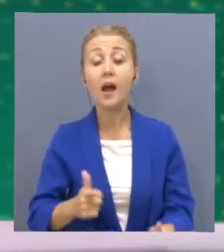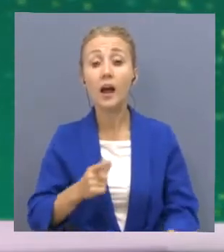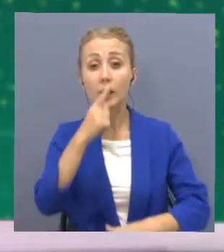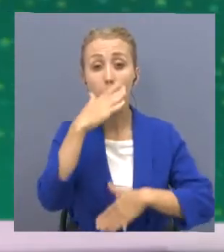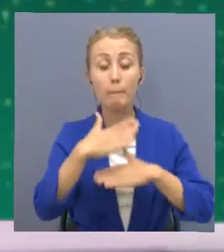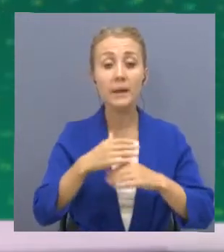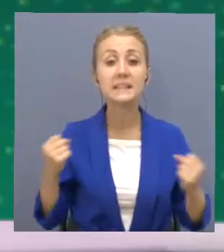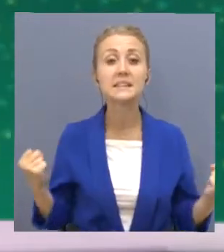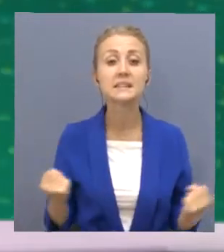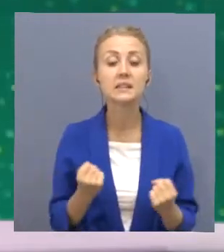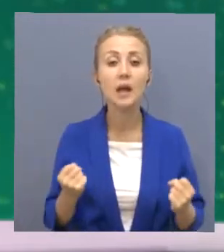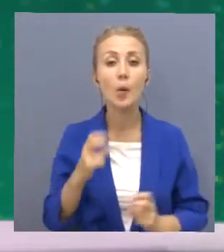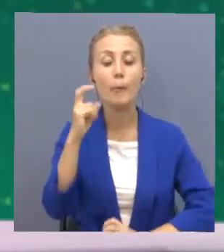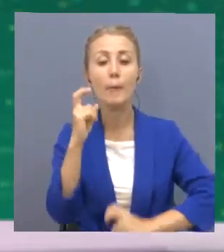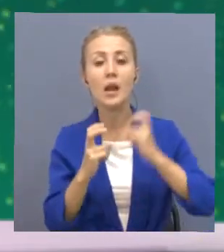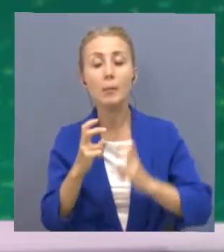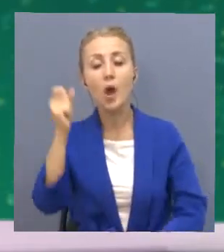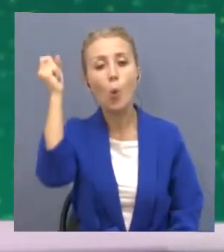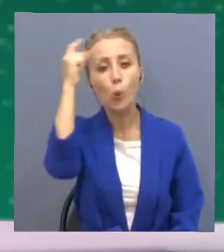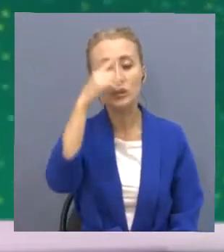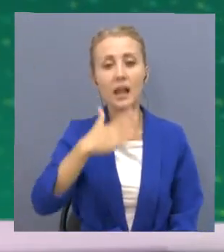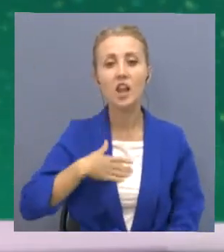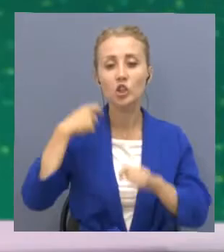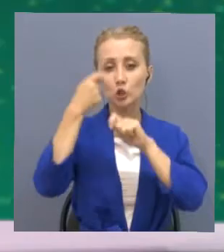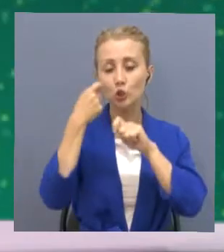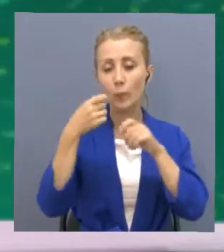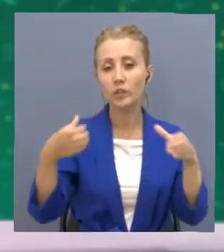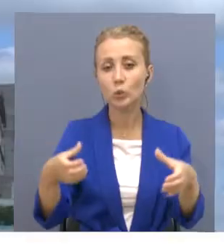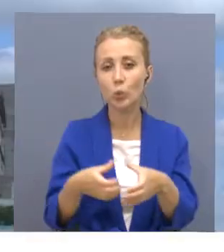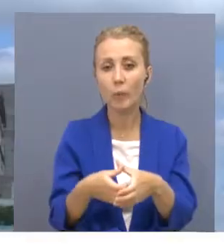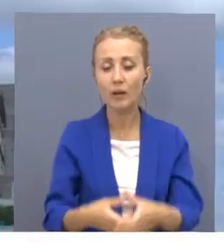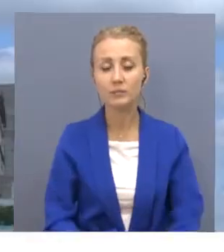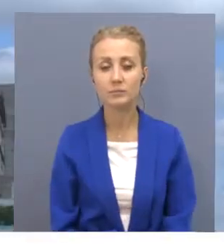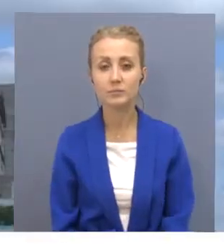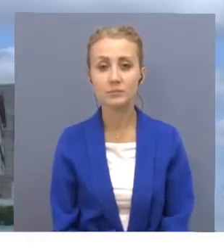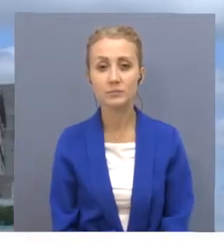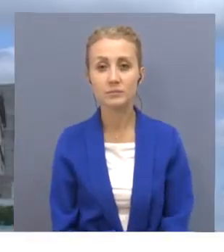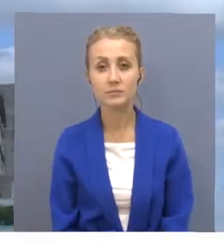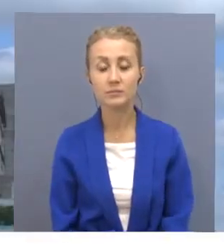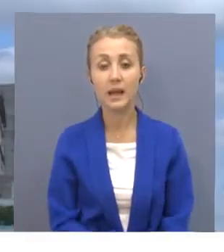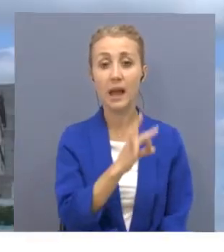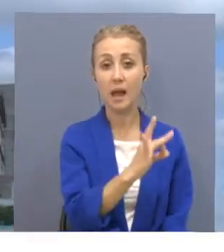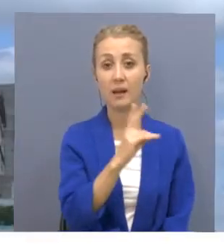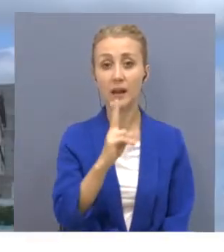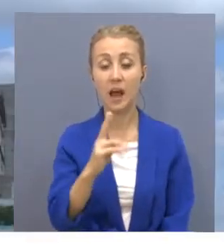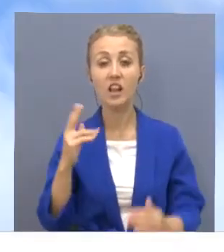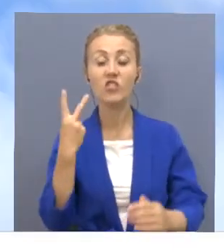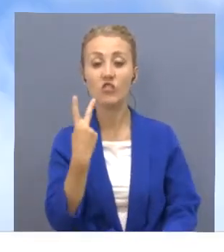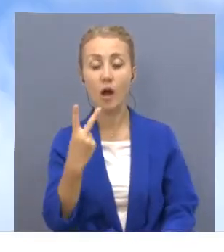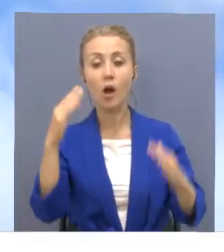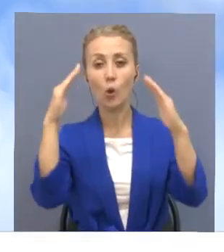зиме, предприятие Кокшетау-Жилу узнавала наша съемочная группа. На котельной РК-2 установлены